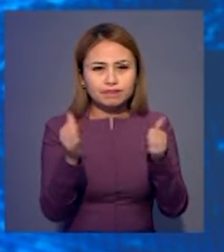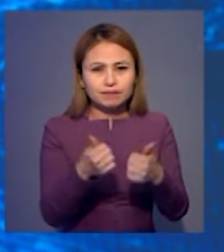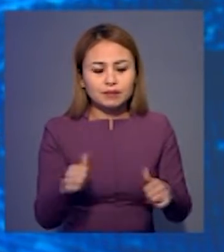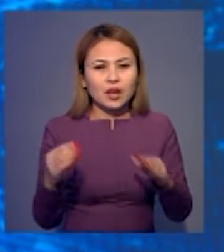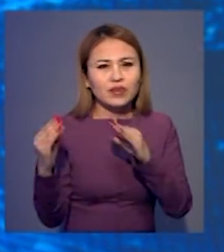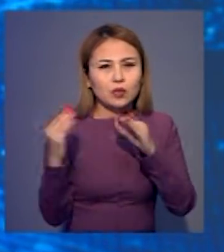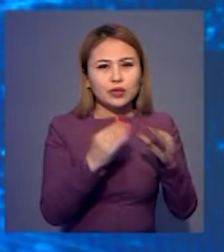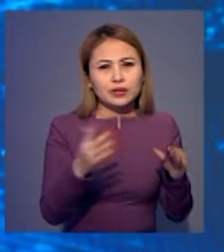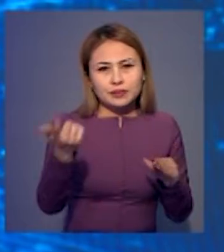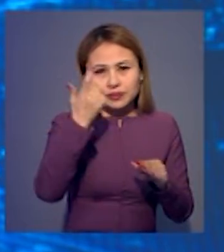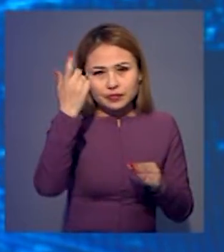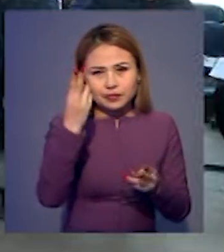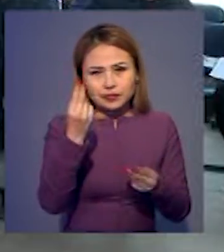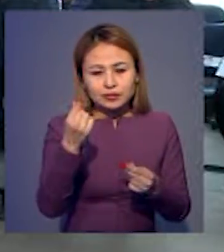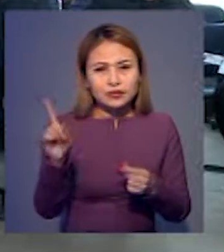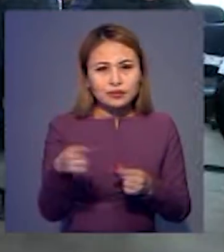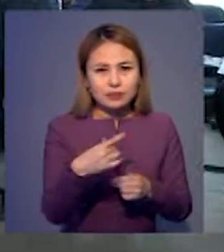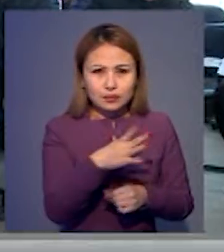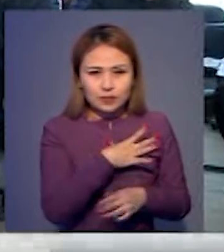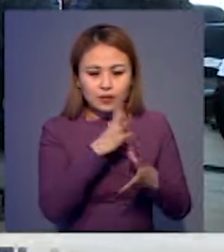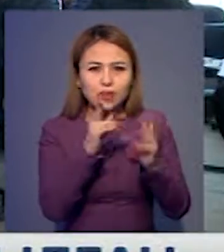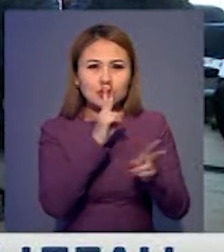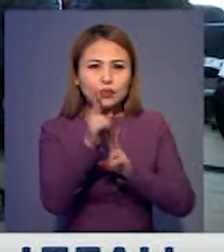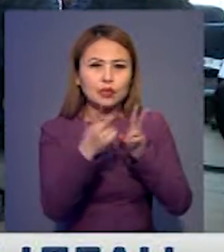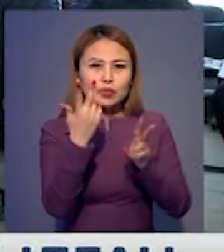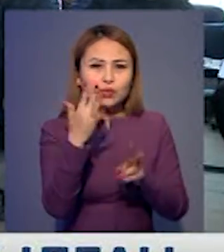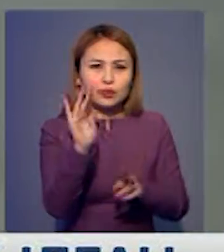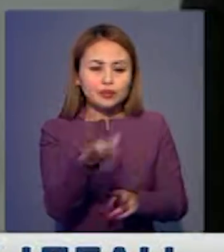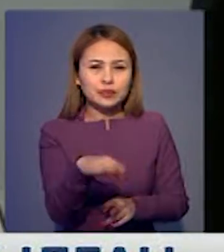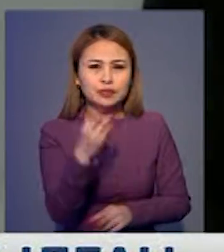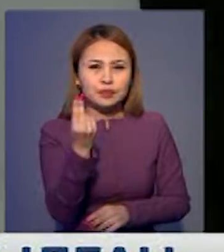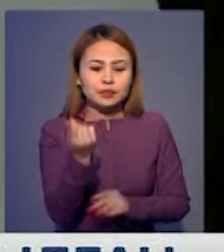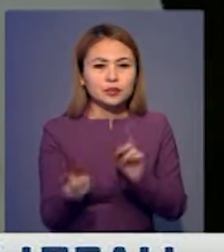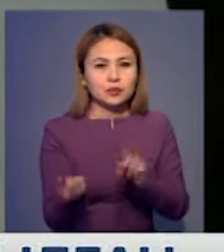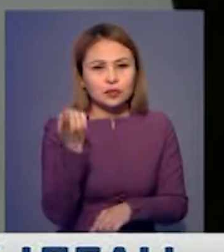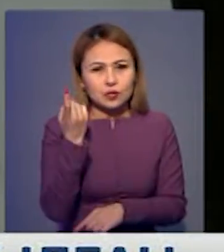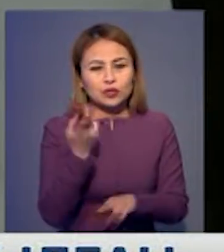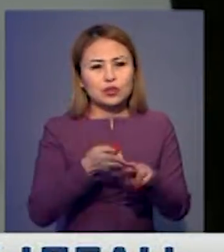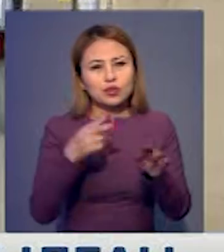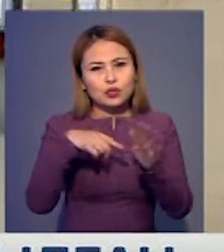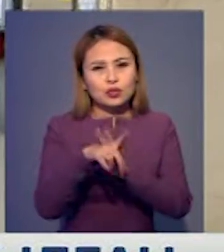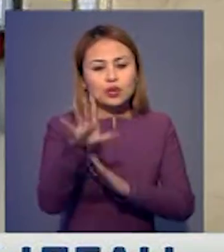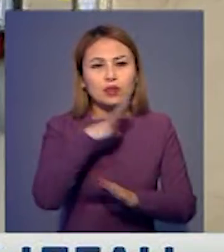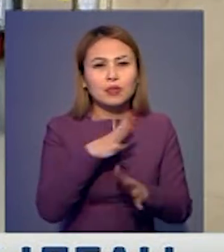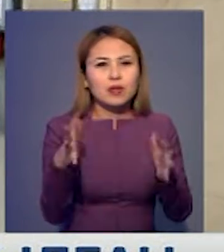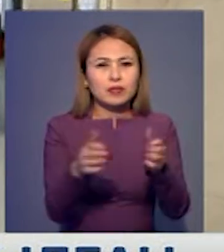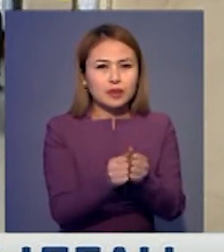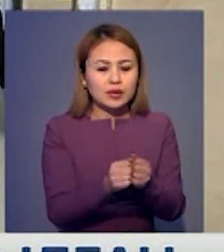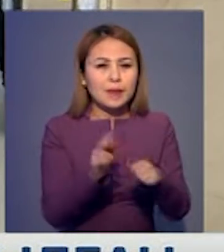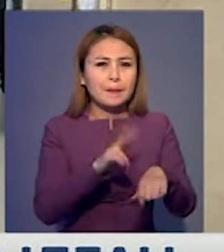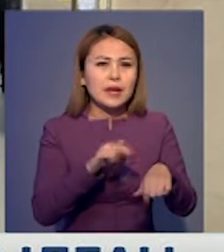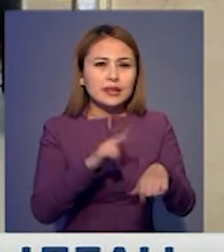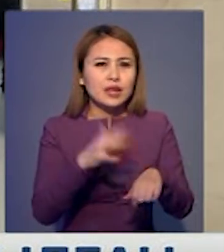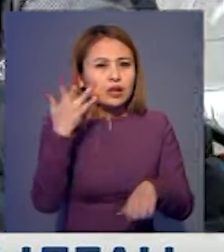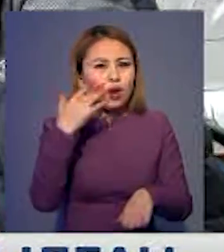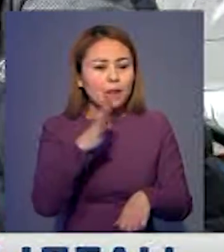үшін автокөлік иелерінен ақша талап еткен. Олар жәбірленушіден 35 мың теңге жымқыру сәтінде ұсталды.